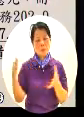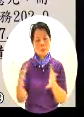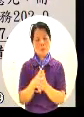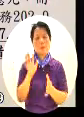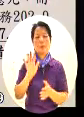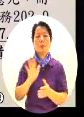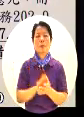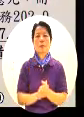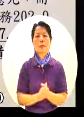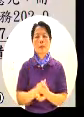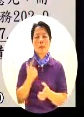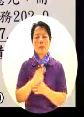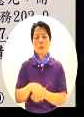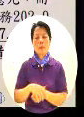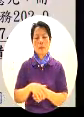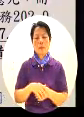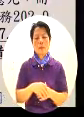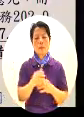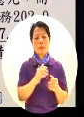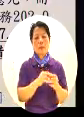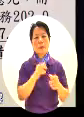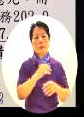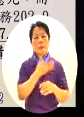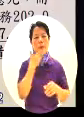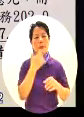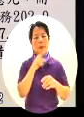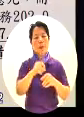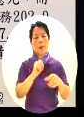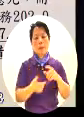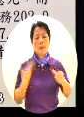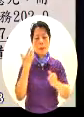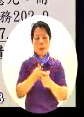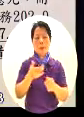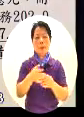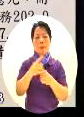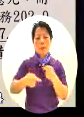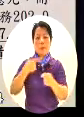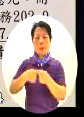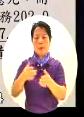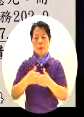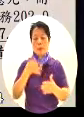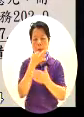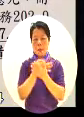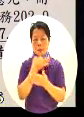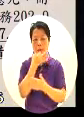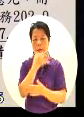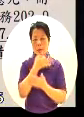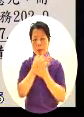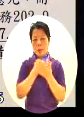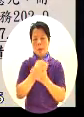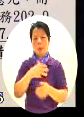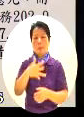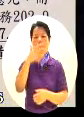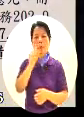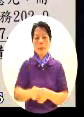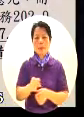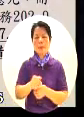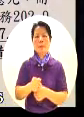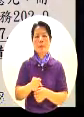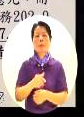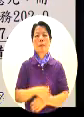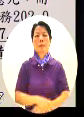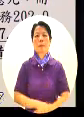大概民营化以后哈。咱每一年哈，拢会当省8亿的经费啦